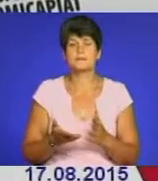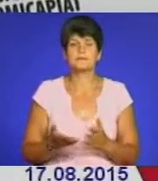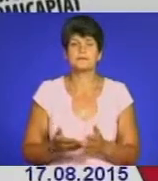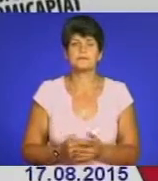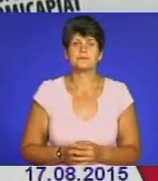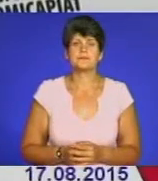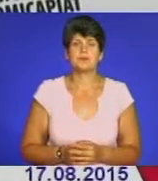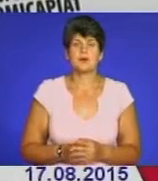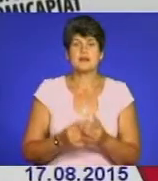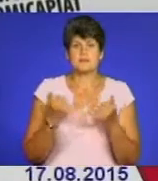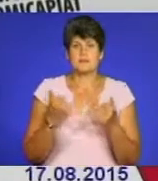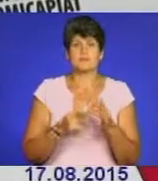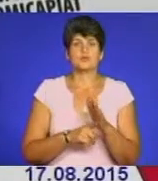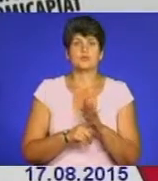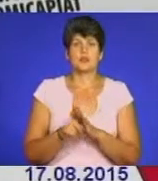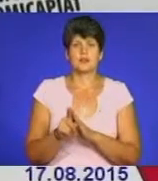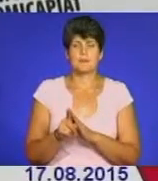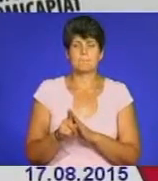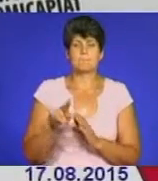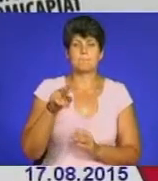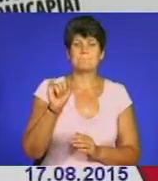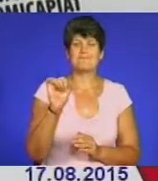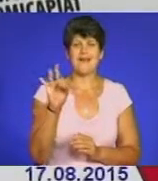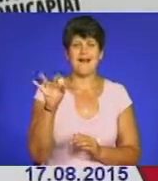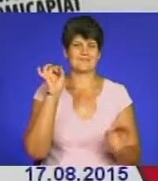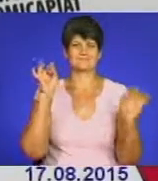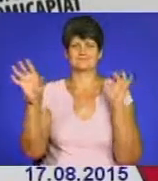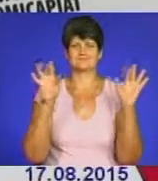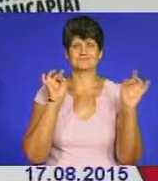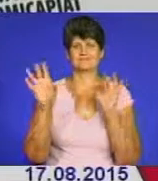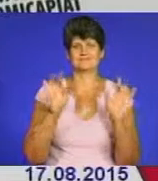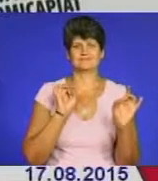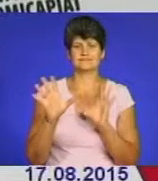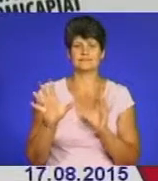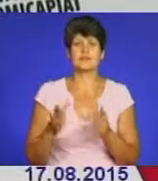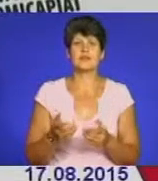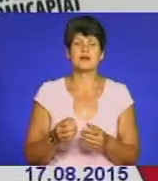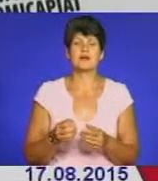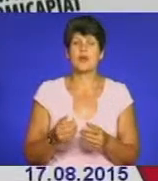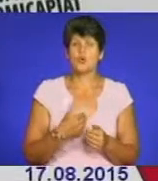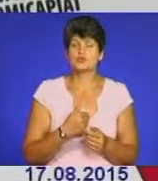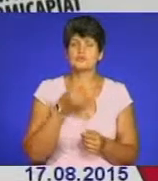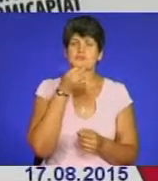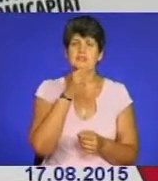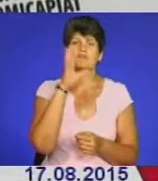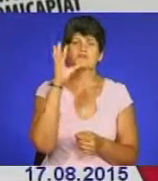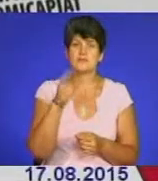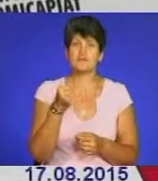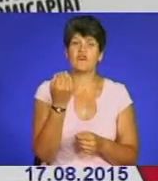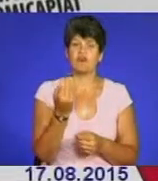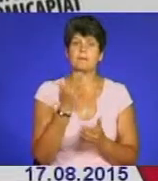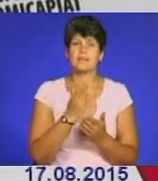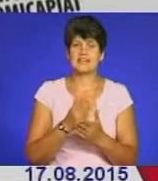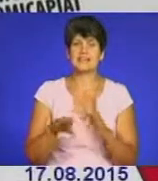з'явилися псевдогерої, які з допомогою начебто військової служби намагаються збудувати політичну кар'єру. Тут полковник сподівається